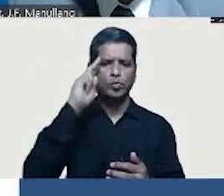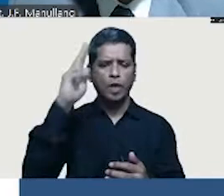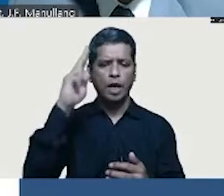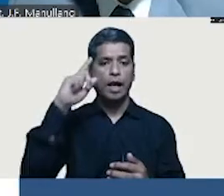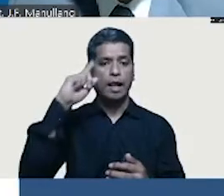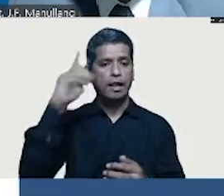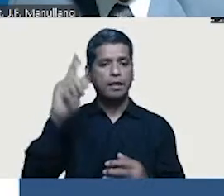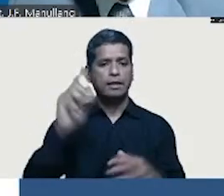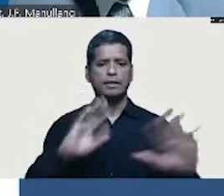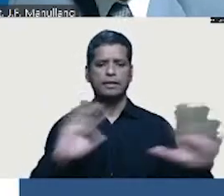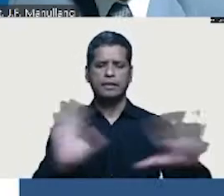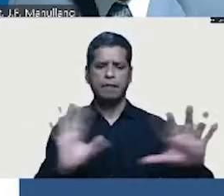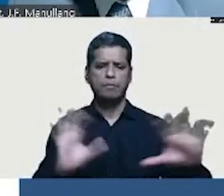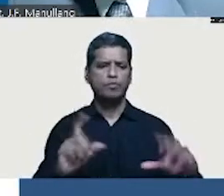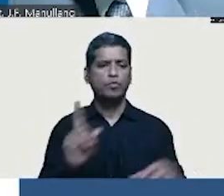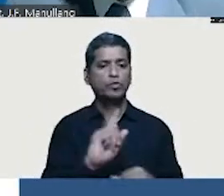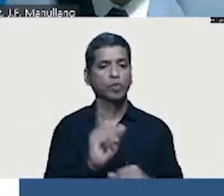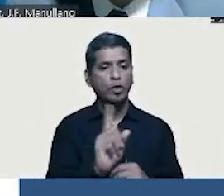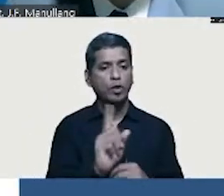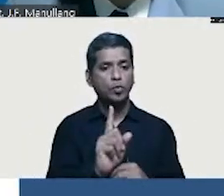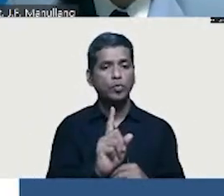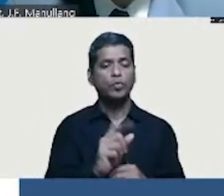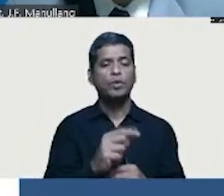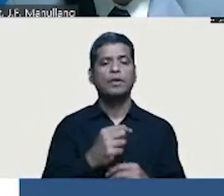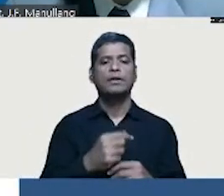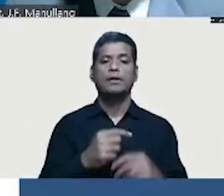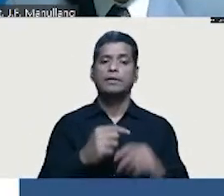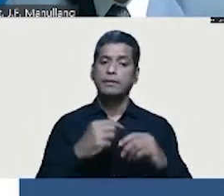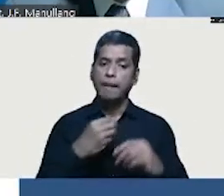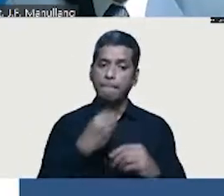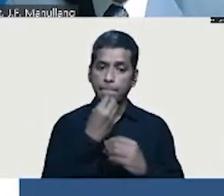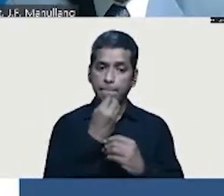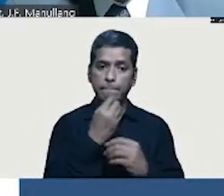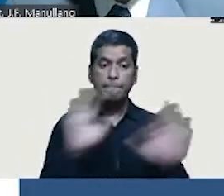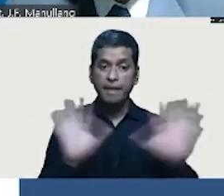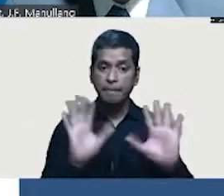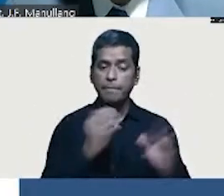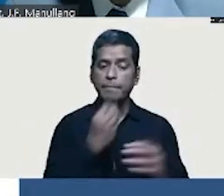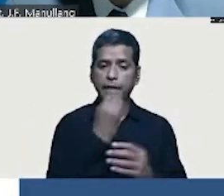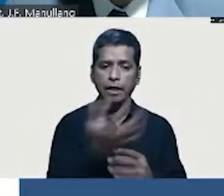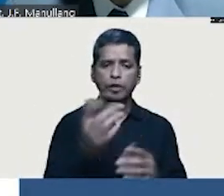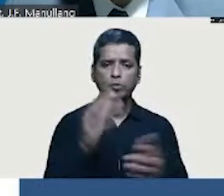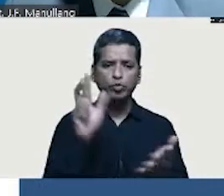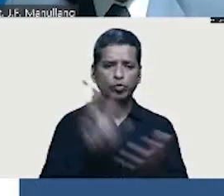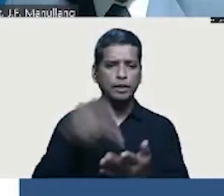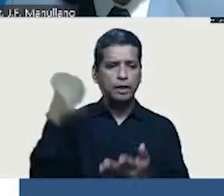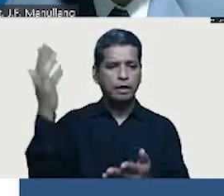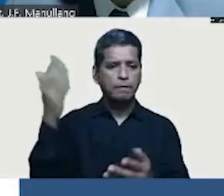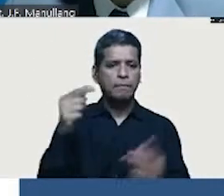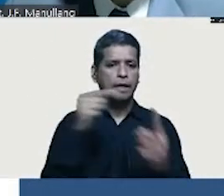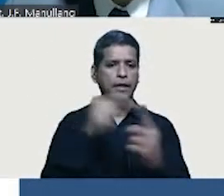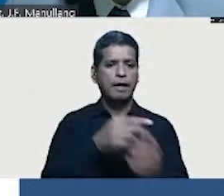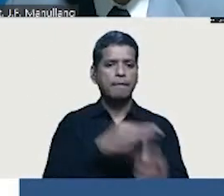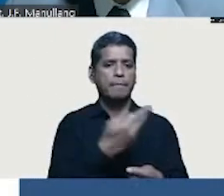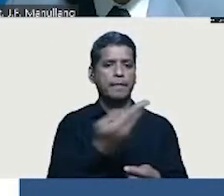sesuatu tanpa menyatakan keputusannya Jadi sebelum dia melakukan sesuatu keputusan